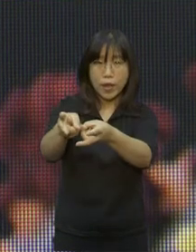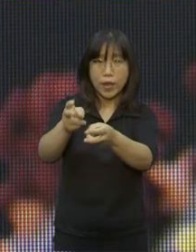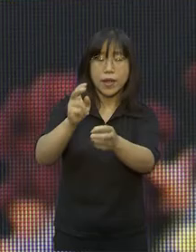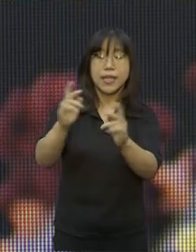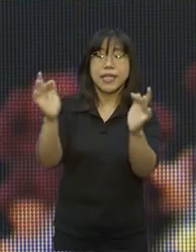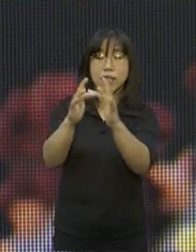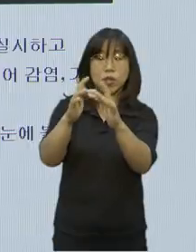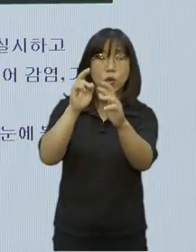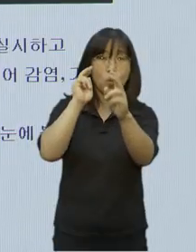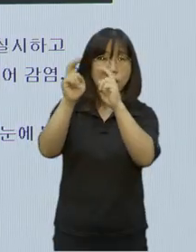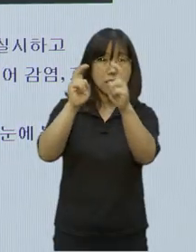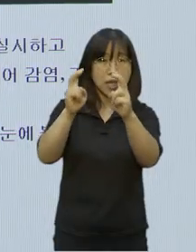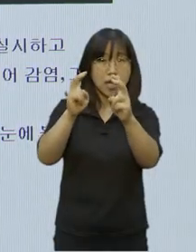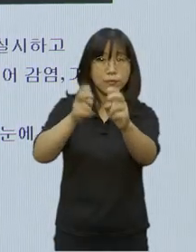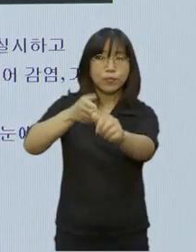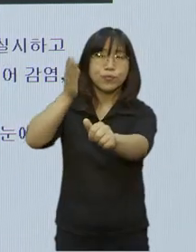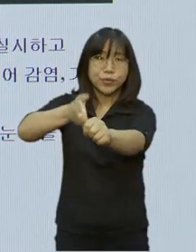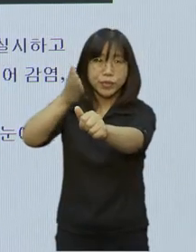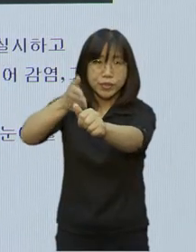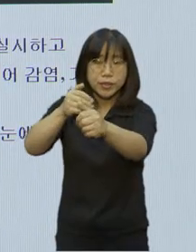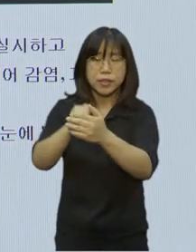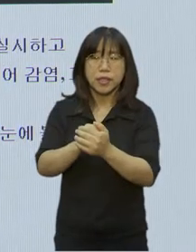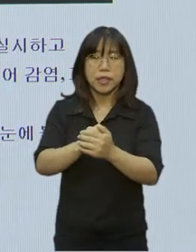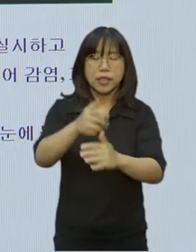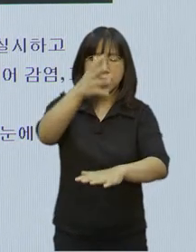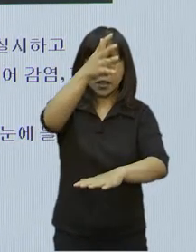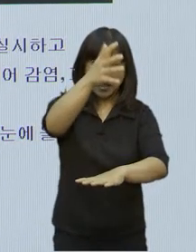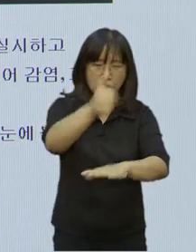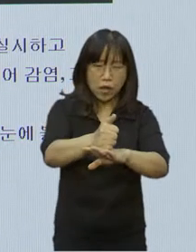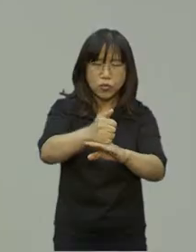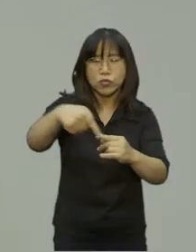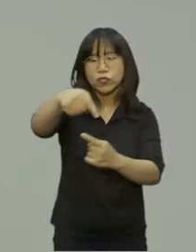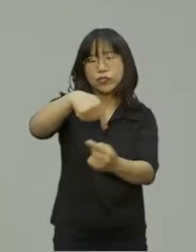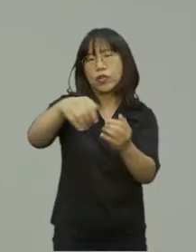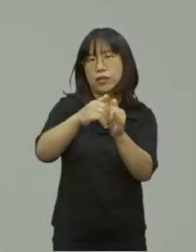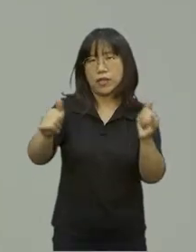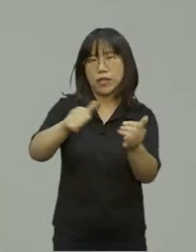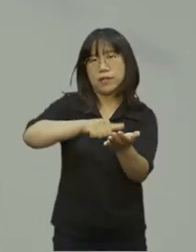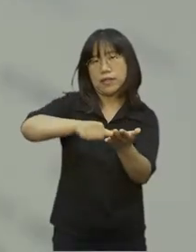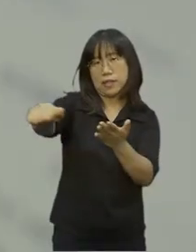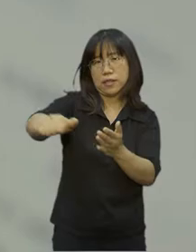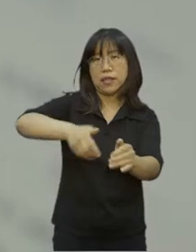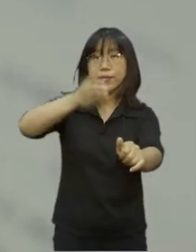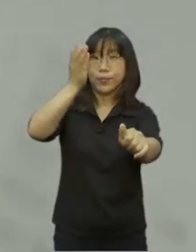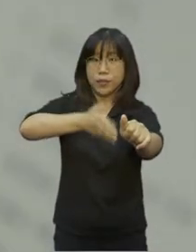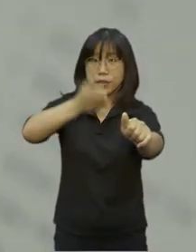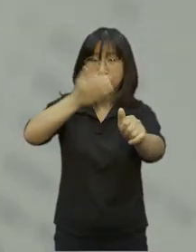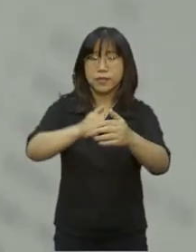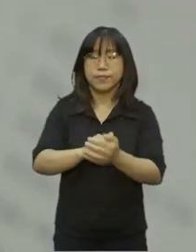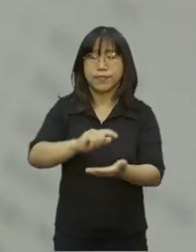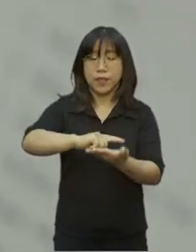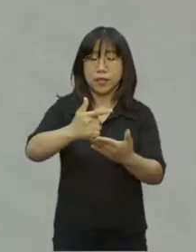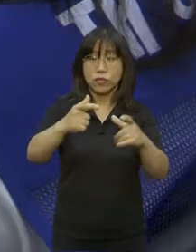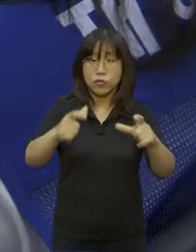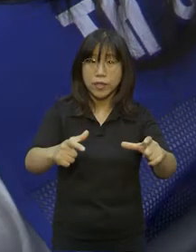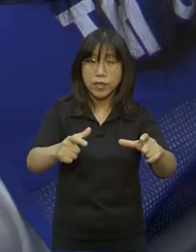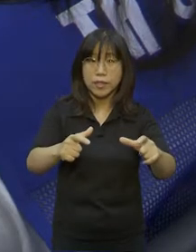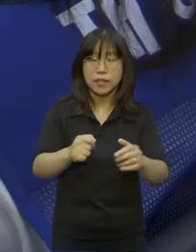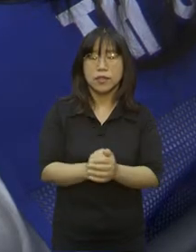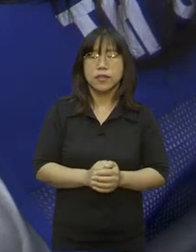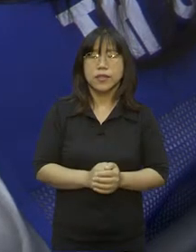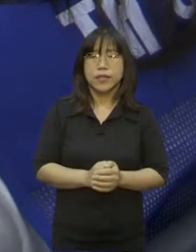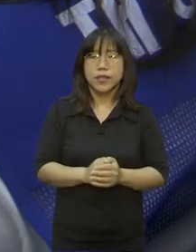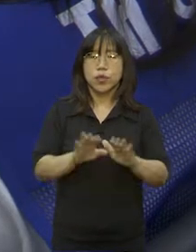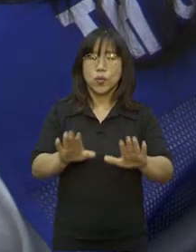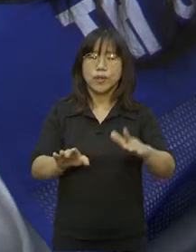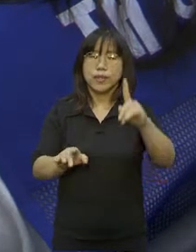한국인터넷진흥원에서는 포털사로, 다시 포털사에서 최종 운영자에게 삭제 요청을 하게 됩니다. 강서구 사이버 방역단은